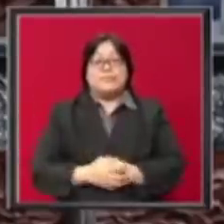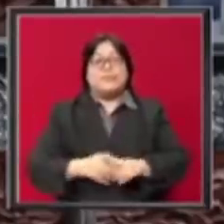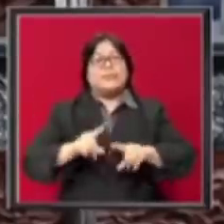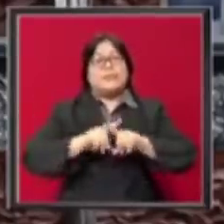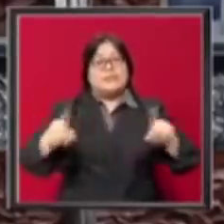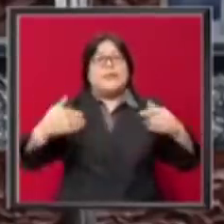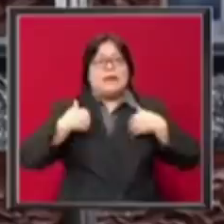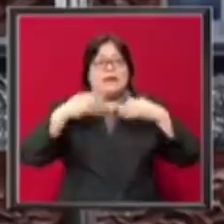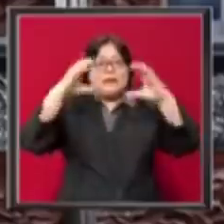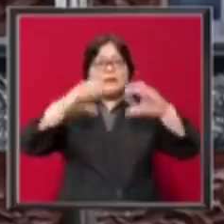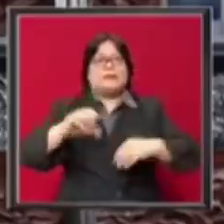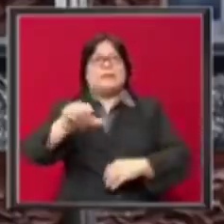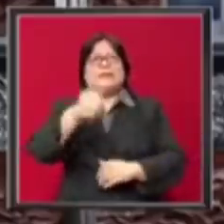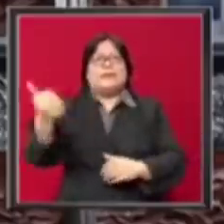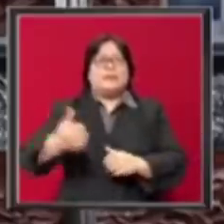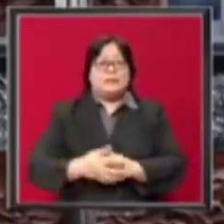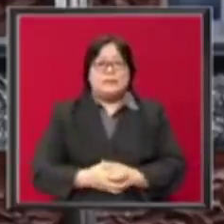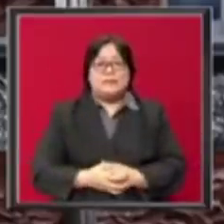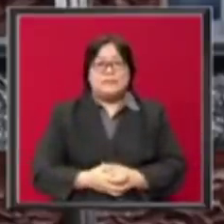Padahal ada cara-cara lain,